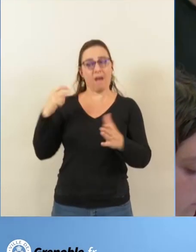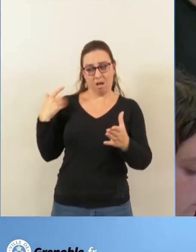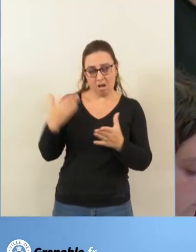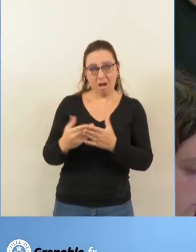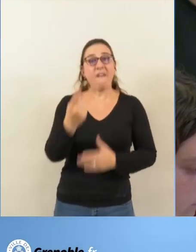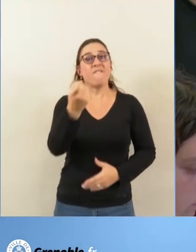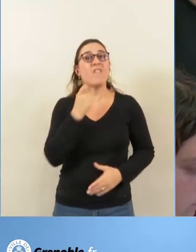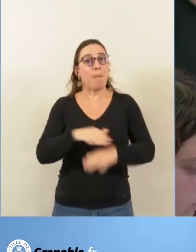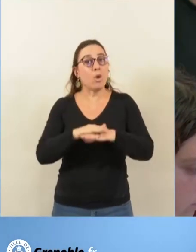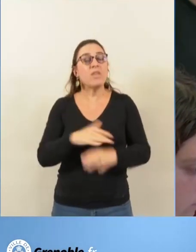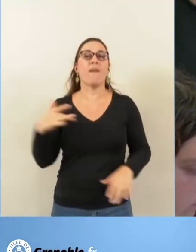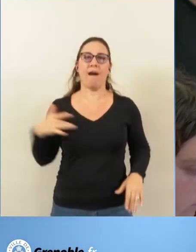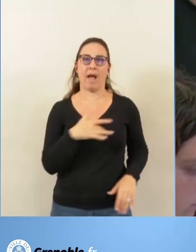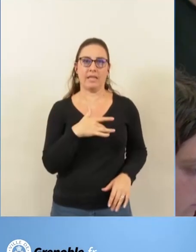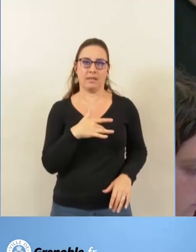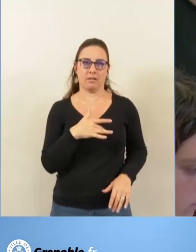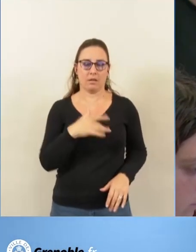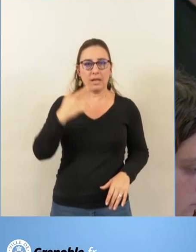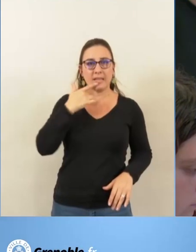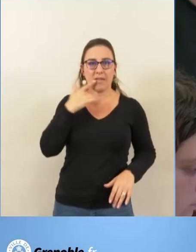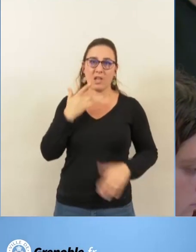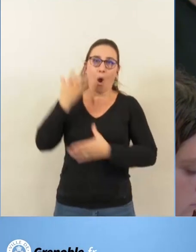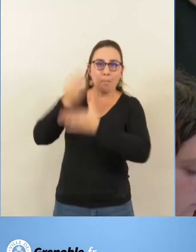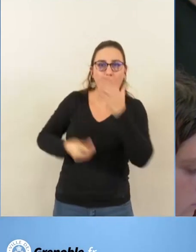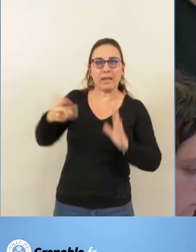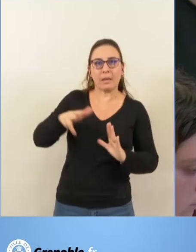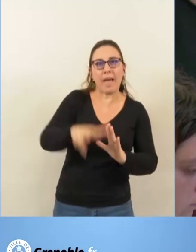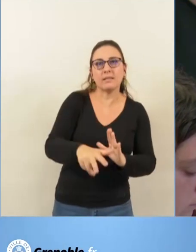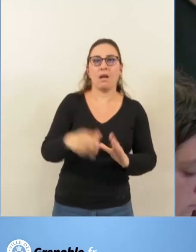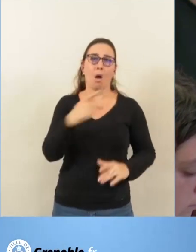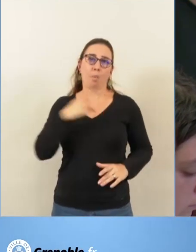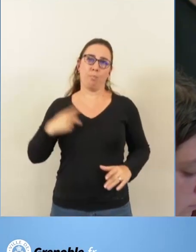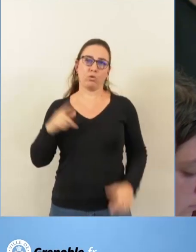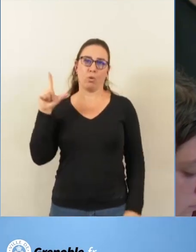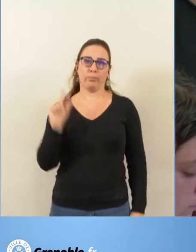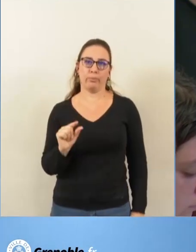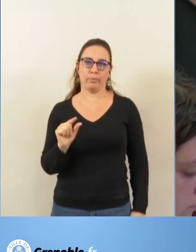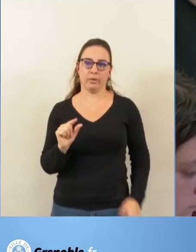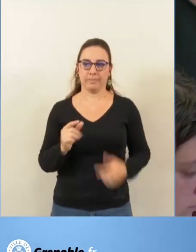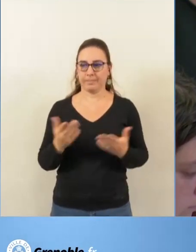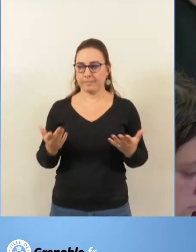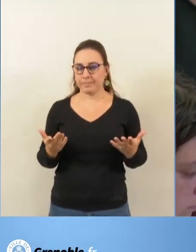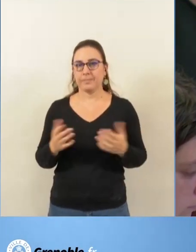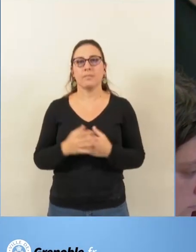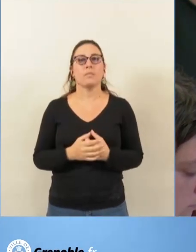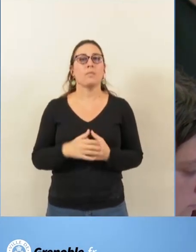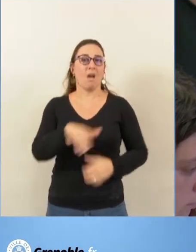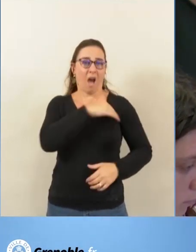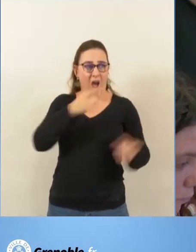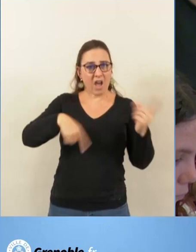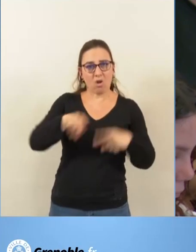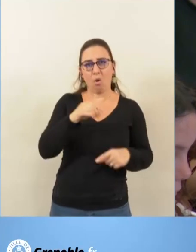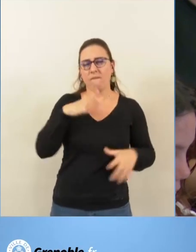invalidité donc avec une carrière incomplète et une pension minorée et ces agents souvent